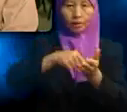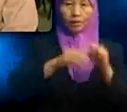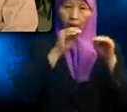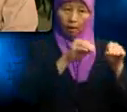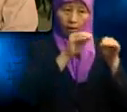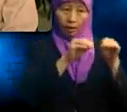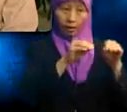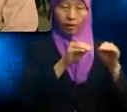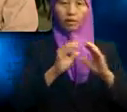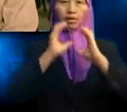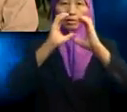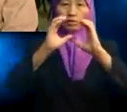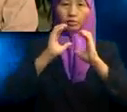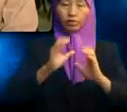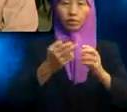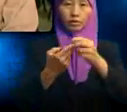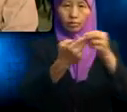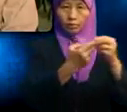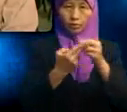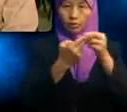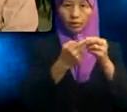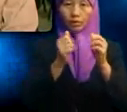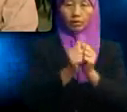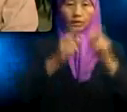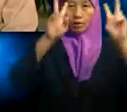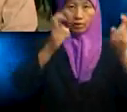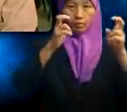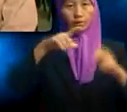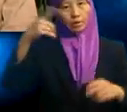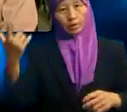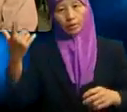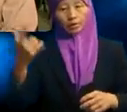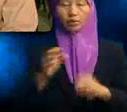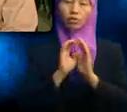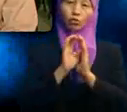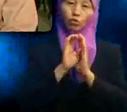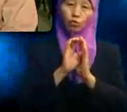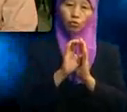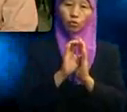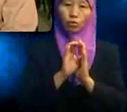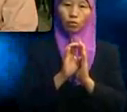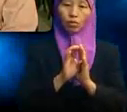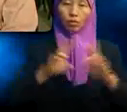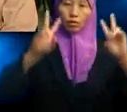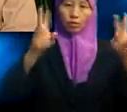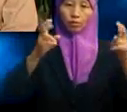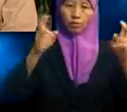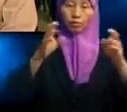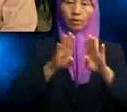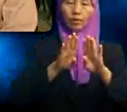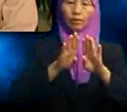diajarkan secara bersepadu dengan mata pelajaran lain. Umpamanya, mata pelajaran bahasa,